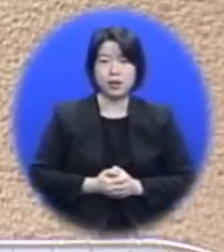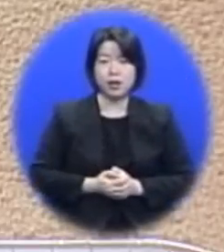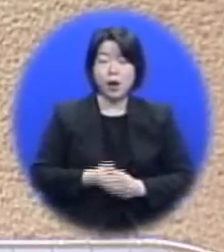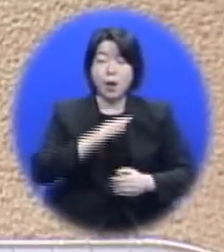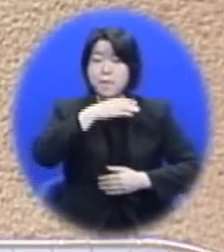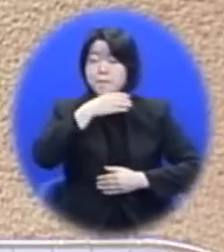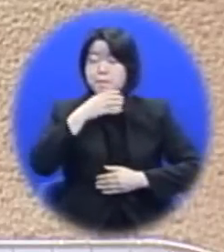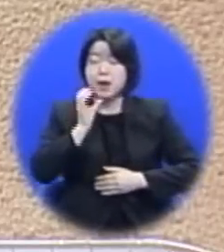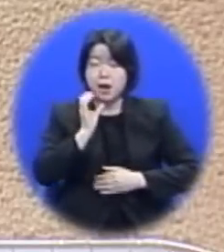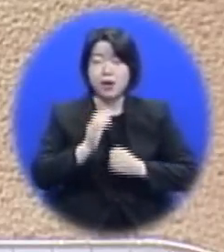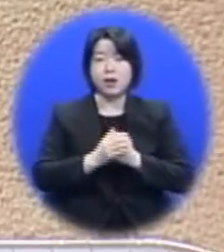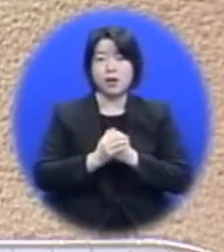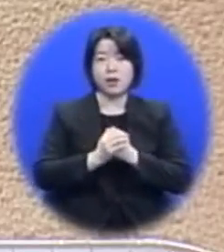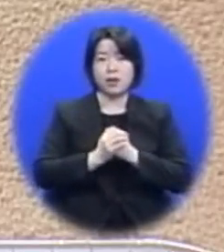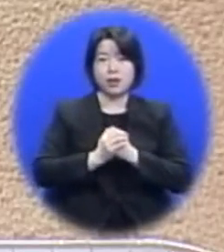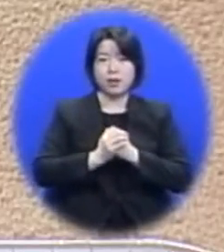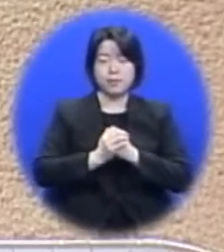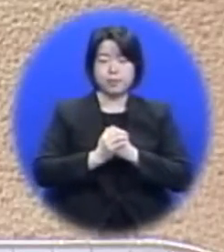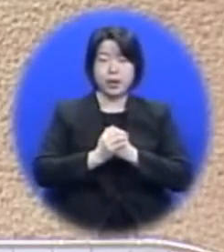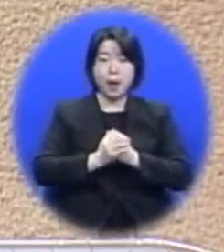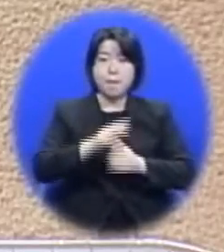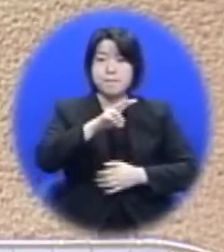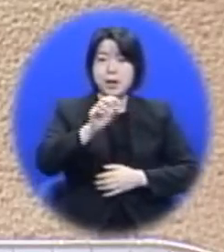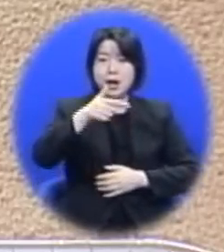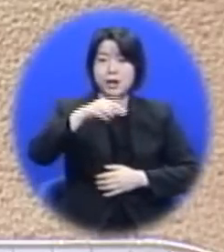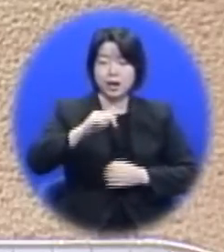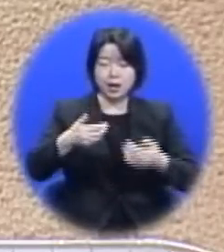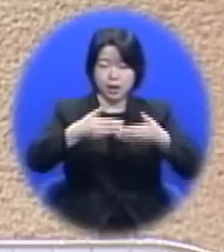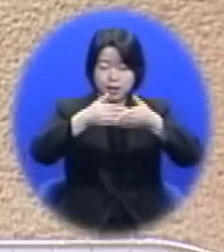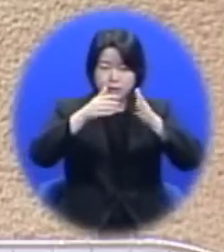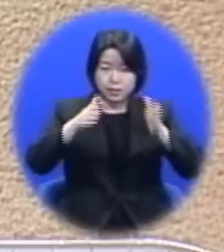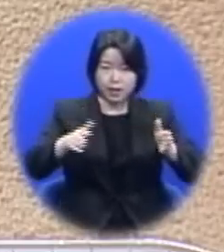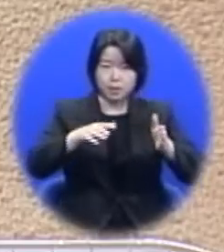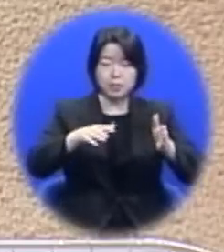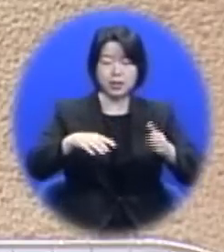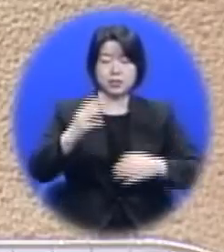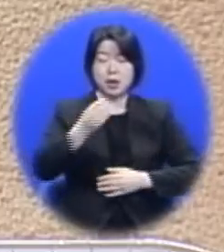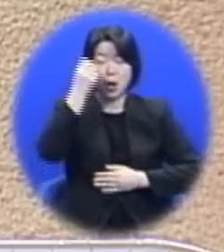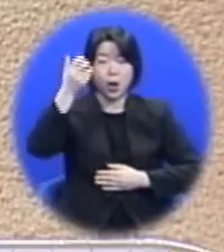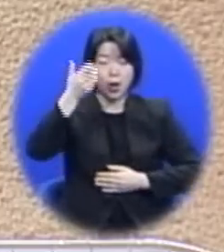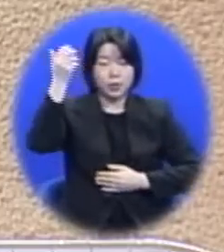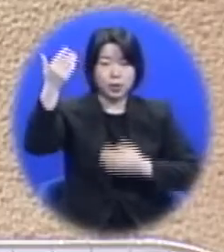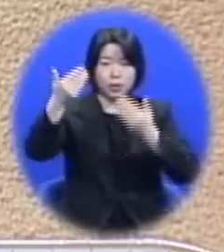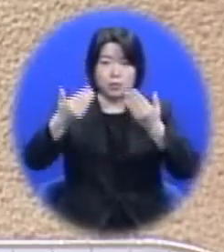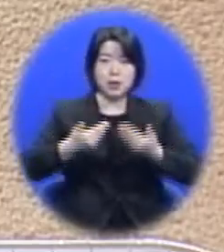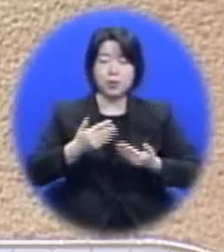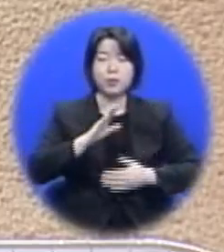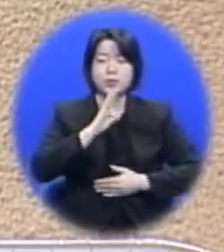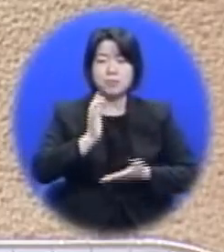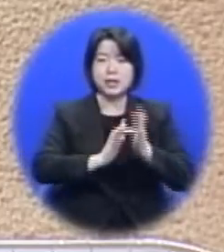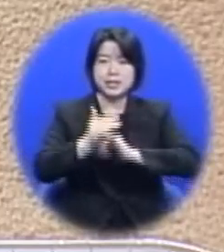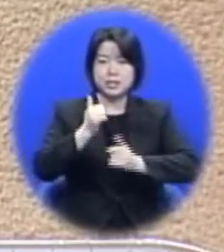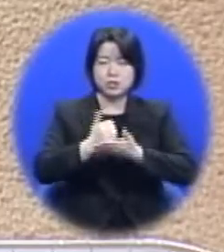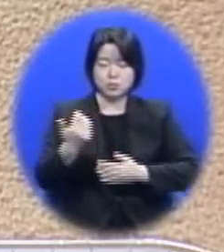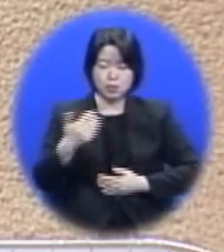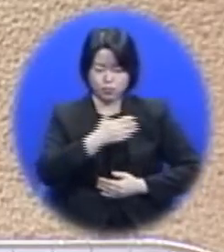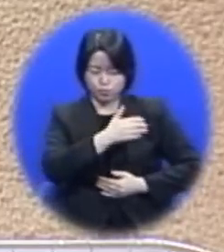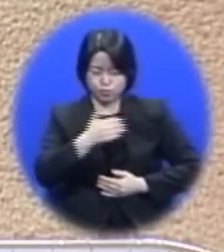베드로는 마가의 다락방에서 성령을 받고 그리고 정말 예수님으로